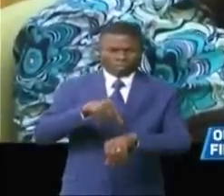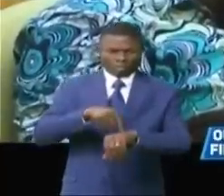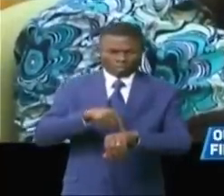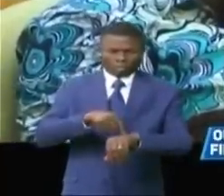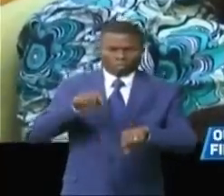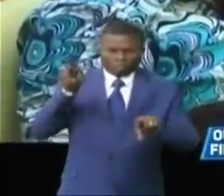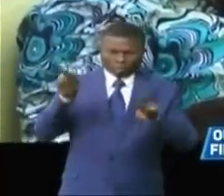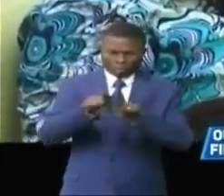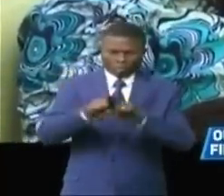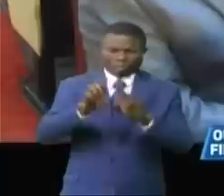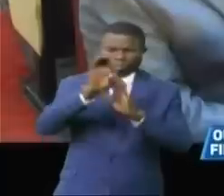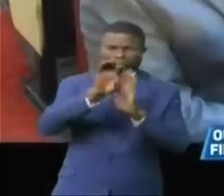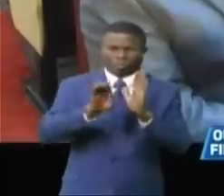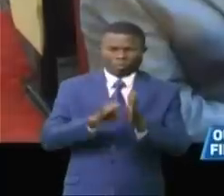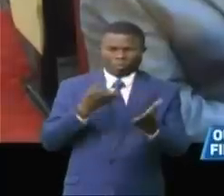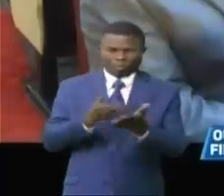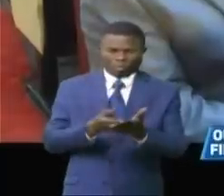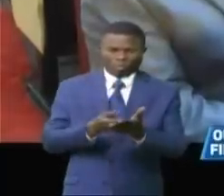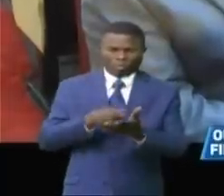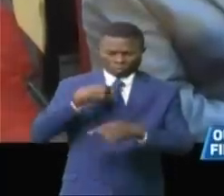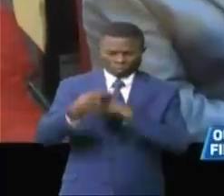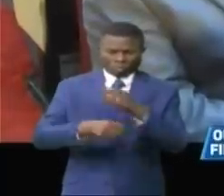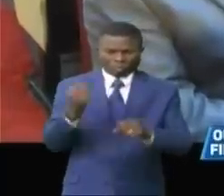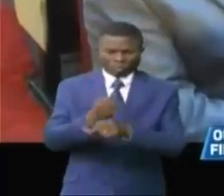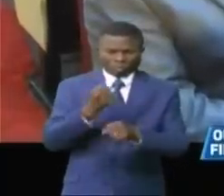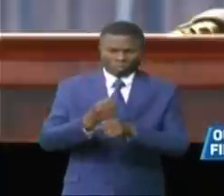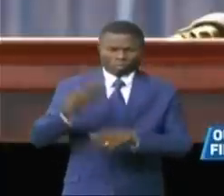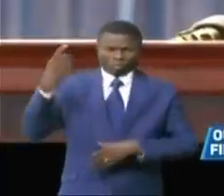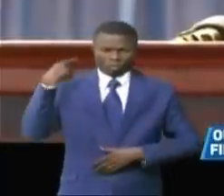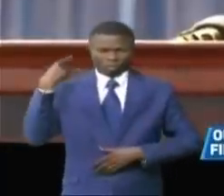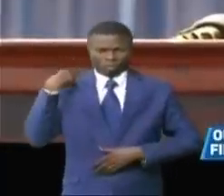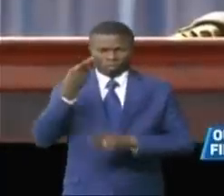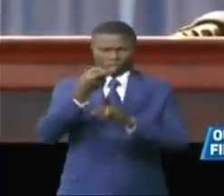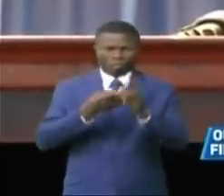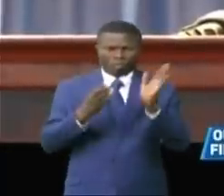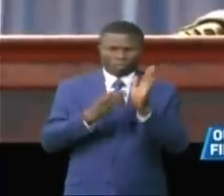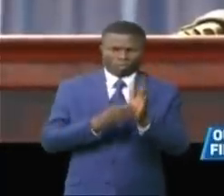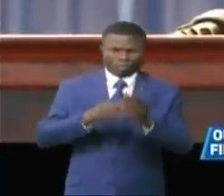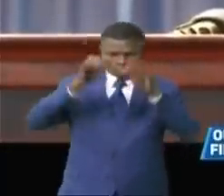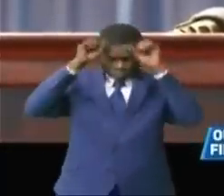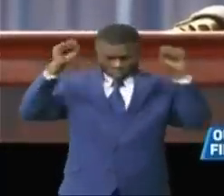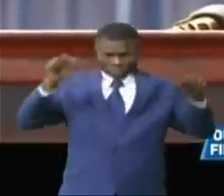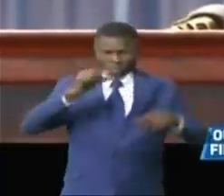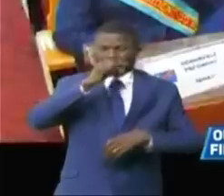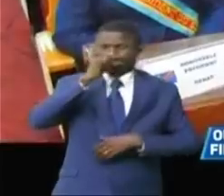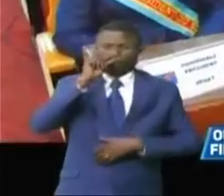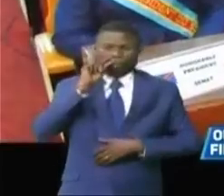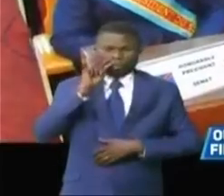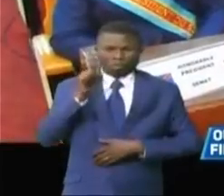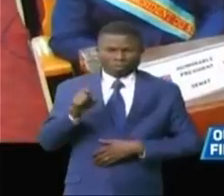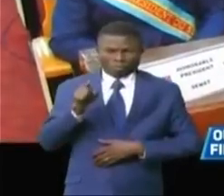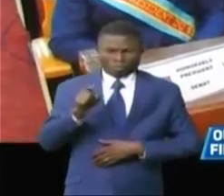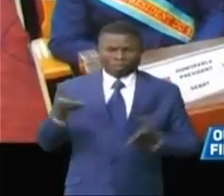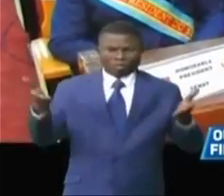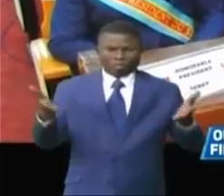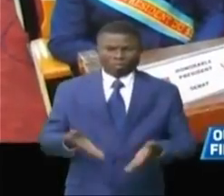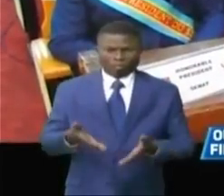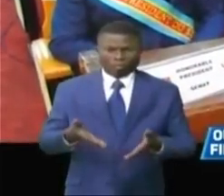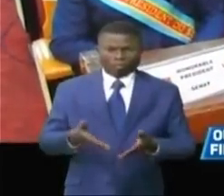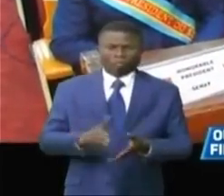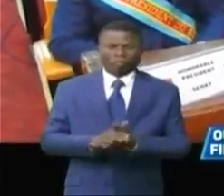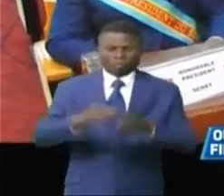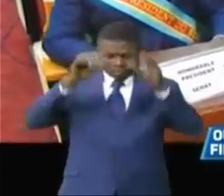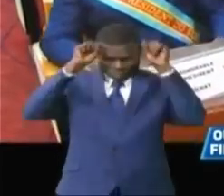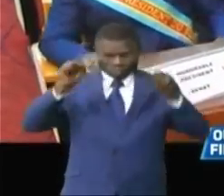constitutionnels. À l'ouverture de la session ordinaire de septembre, le président Christophe Mbosoko Diampwanga, en présence du bureau du